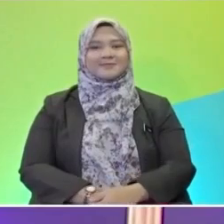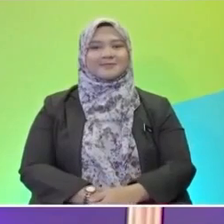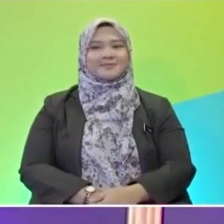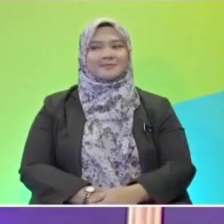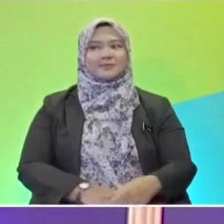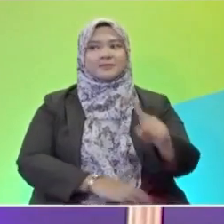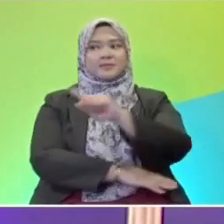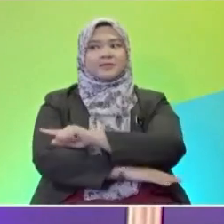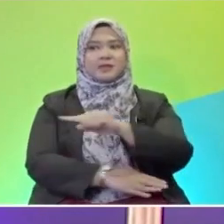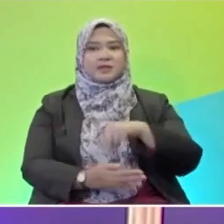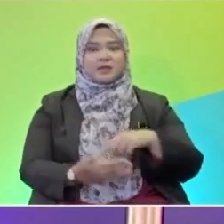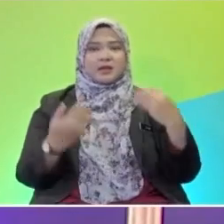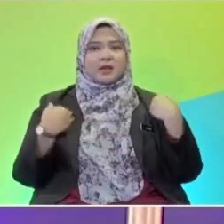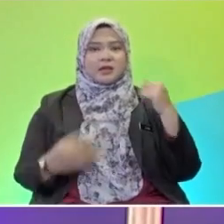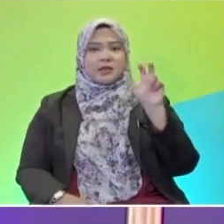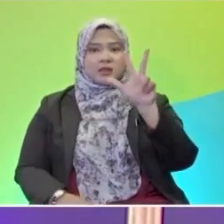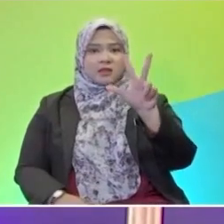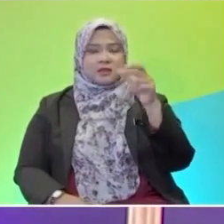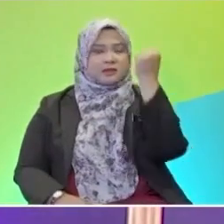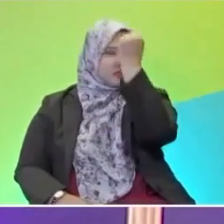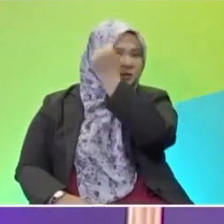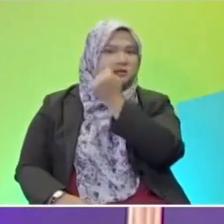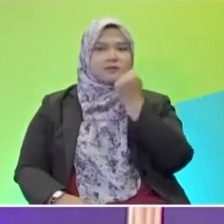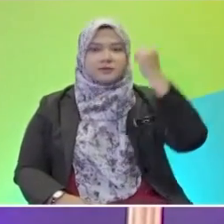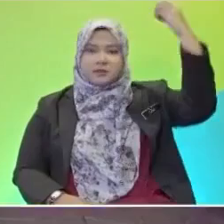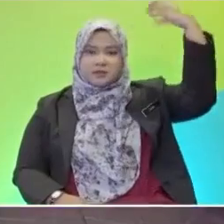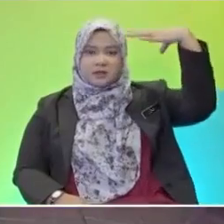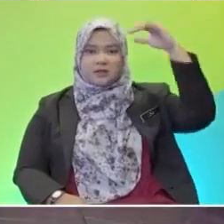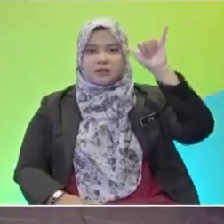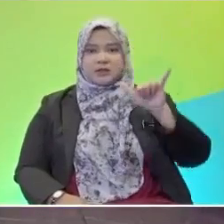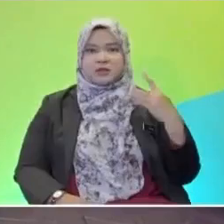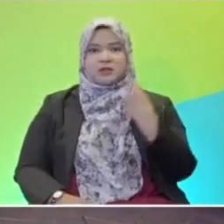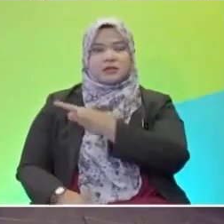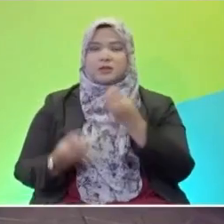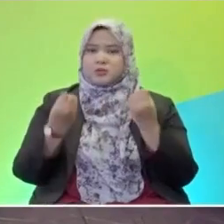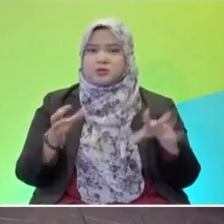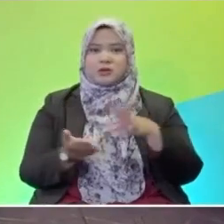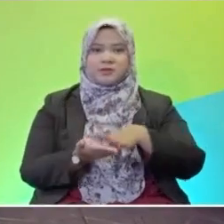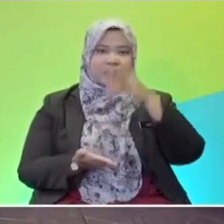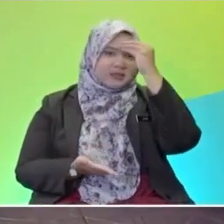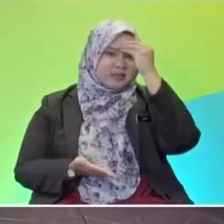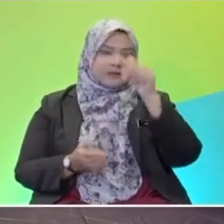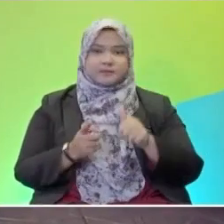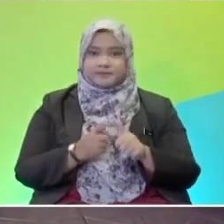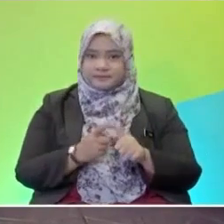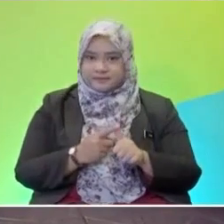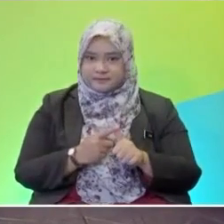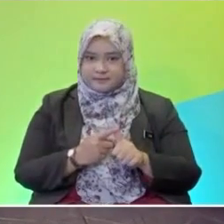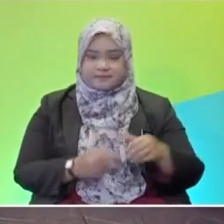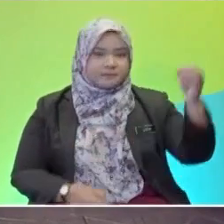cahaya juga boleh dibiaskan oke itu saja